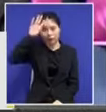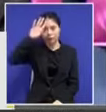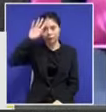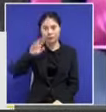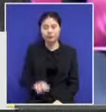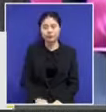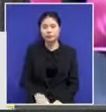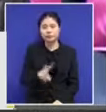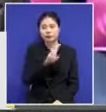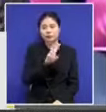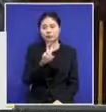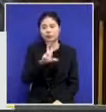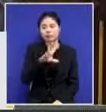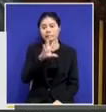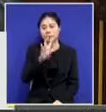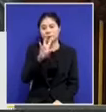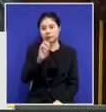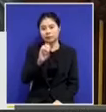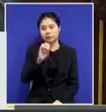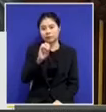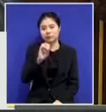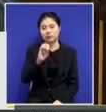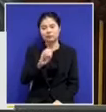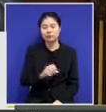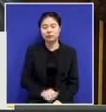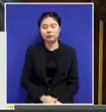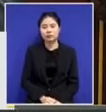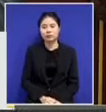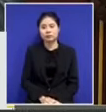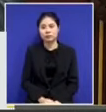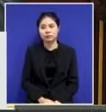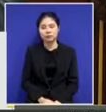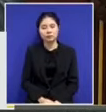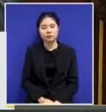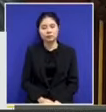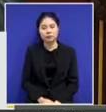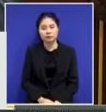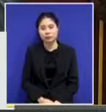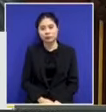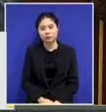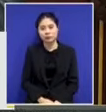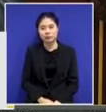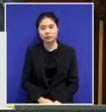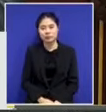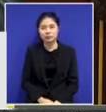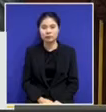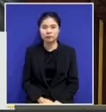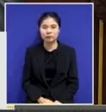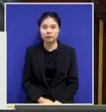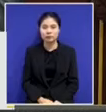ครับ 270นายนิยมเวชกามา